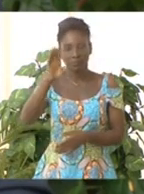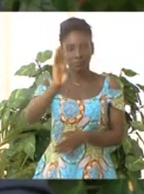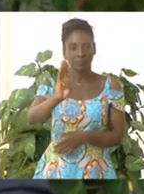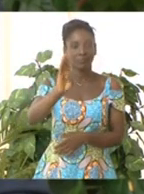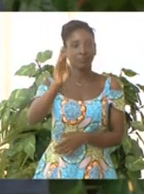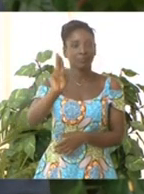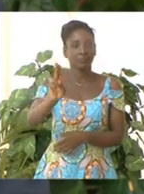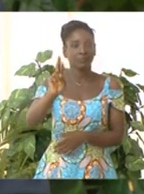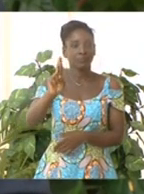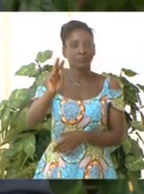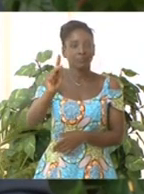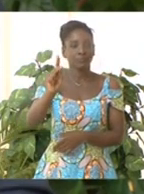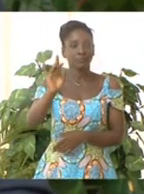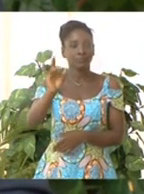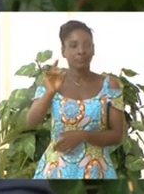inscrit